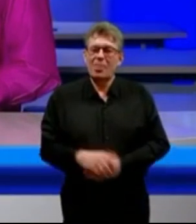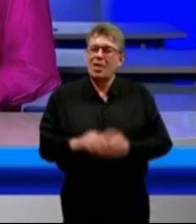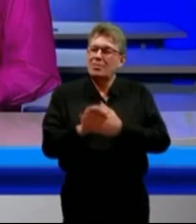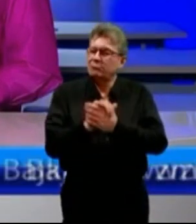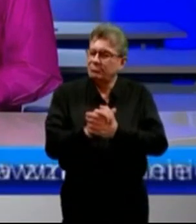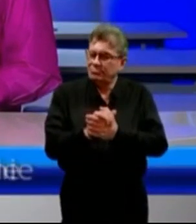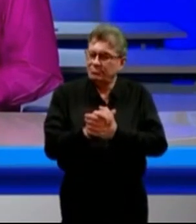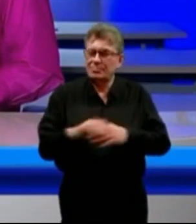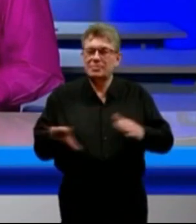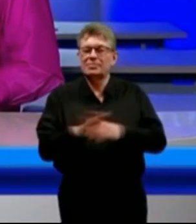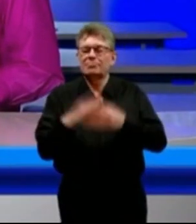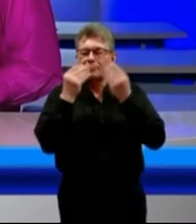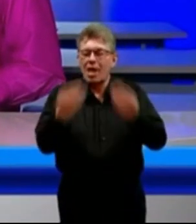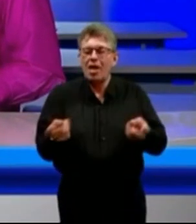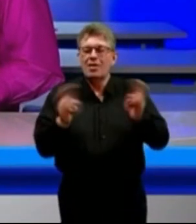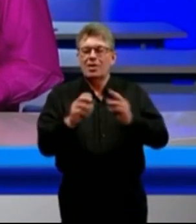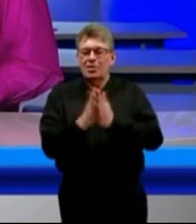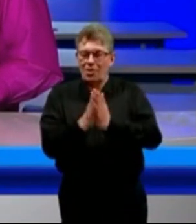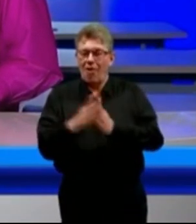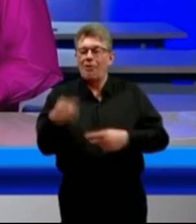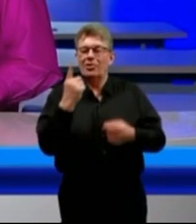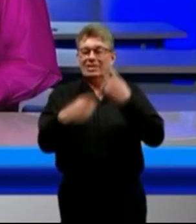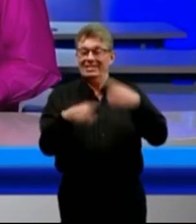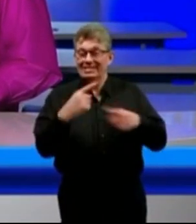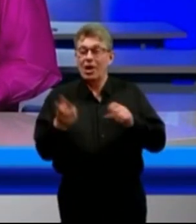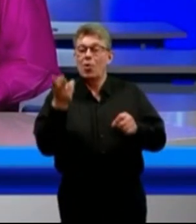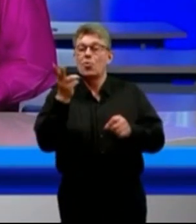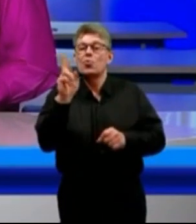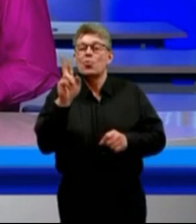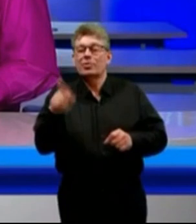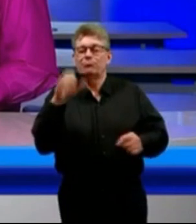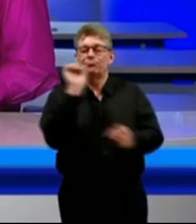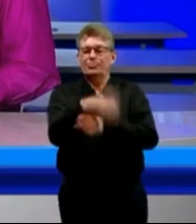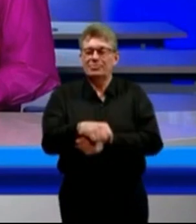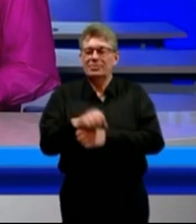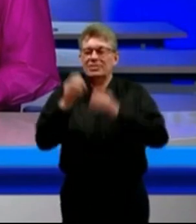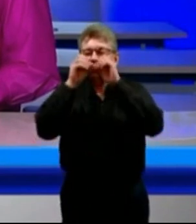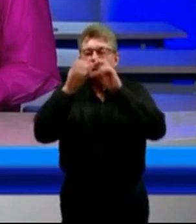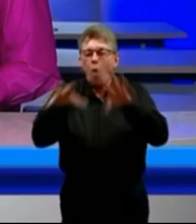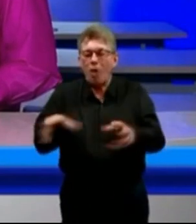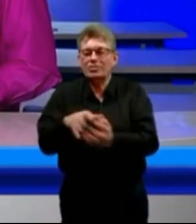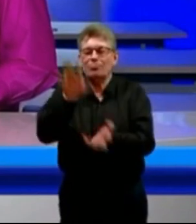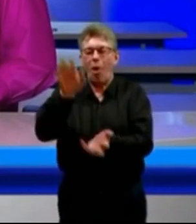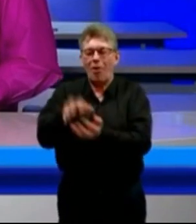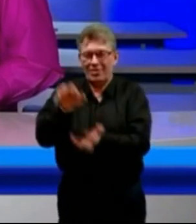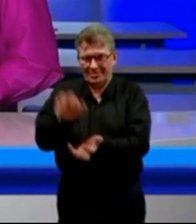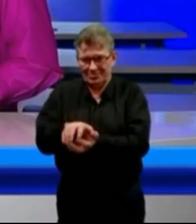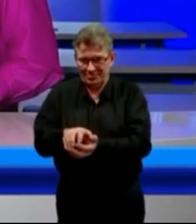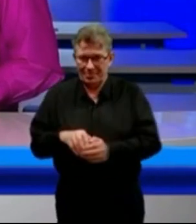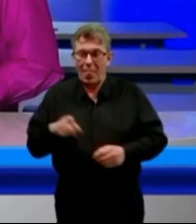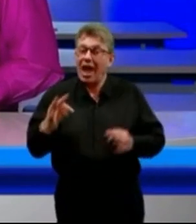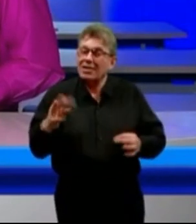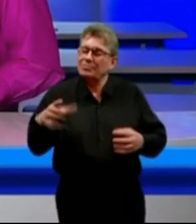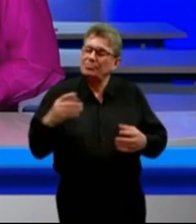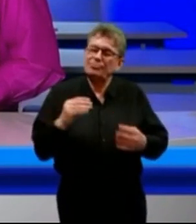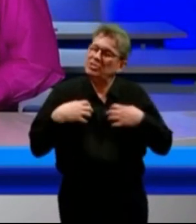Przyjaciele w prezencie stworzyli książeczkę o rycerzu, który pokonuje smoka. Ale życie małemu rycerzowi Mikołajowi na razie